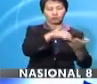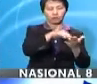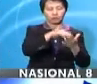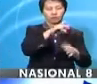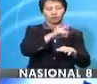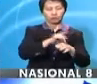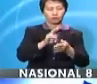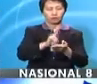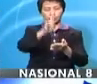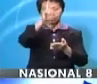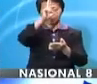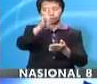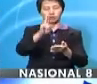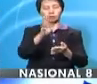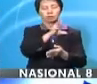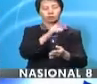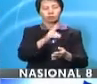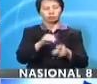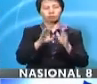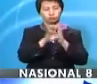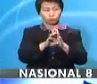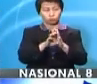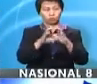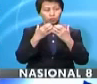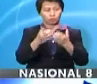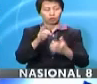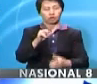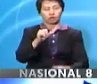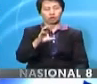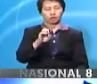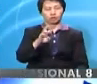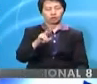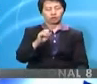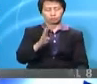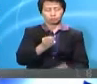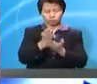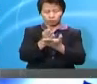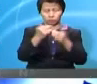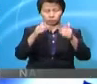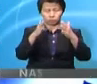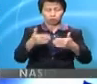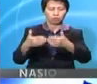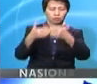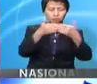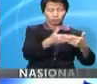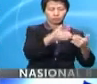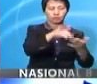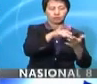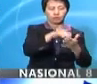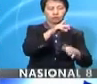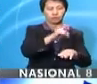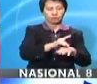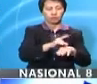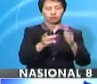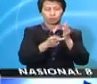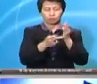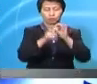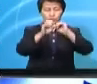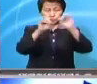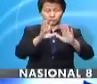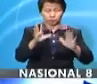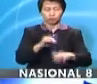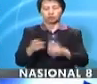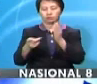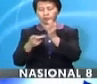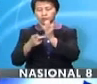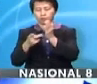di institusi pengajian tinggi. Mengambil contoh klub rugby Cobra yang bantu pemain-pemainnya melanjutkan pelajaran di Politeknik Shah Alam dan